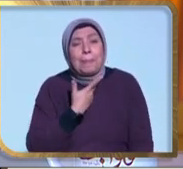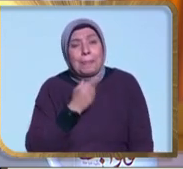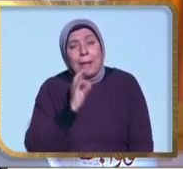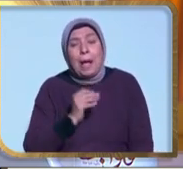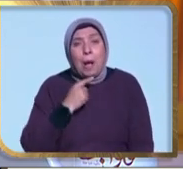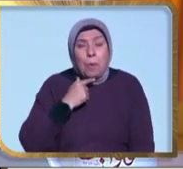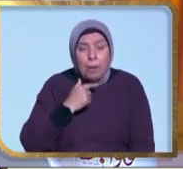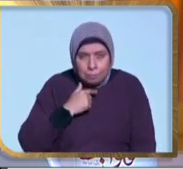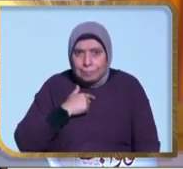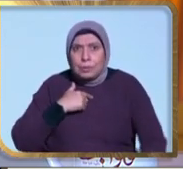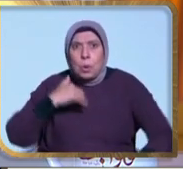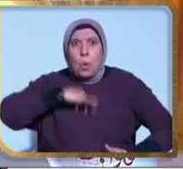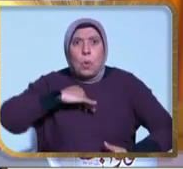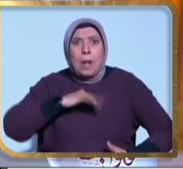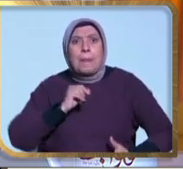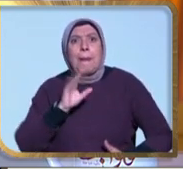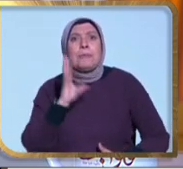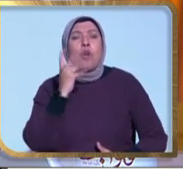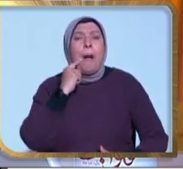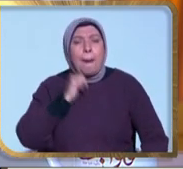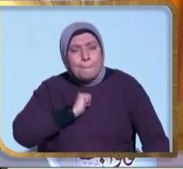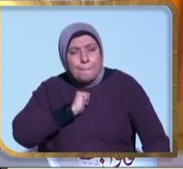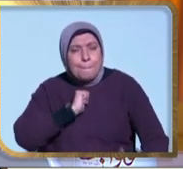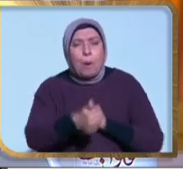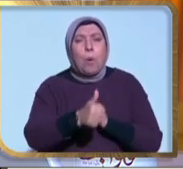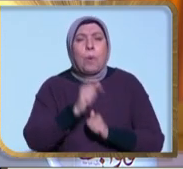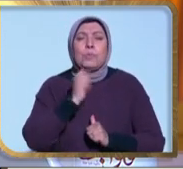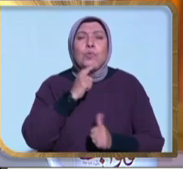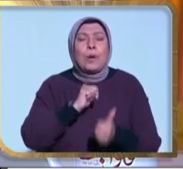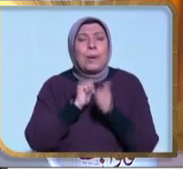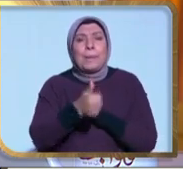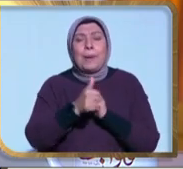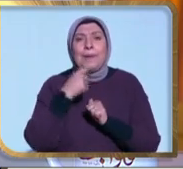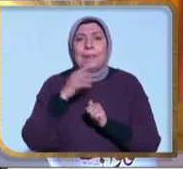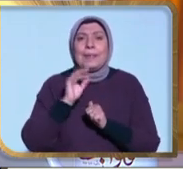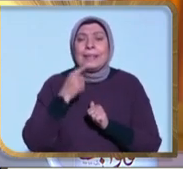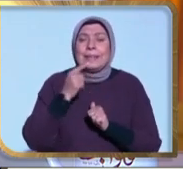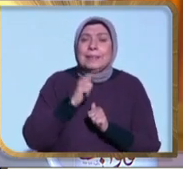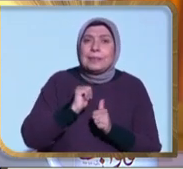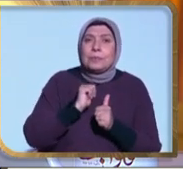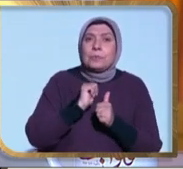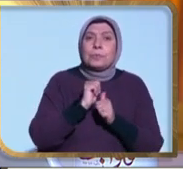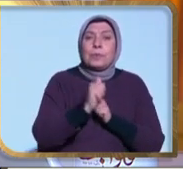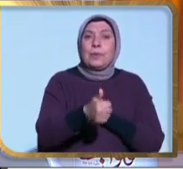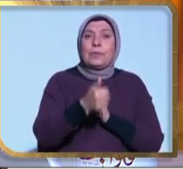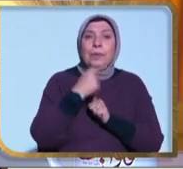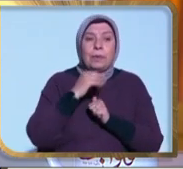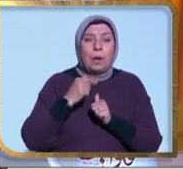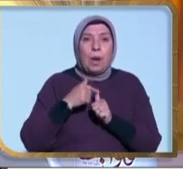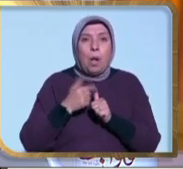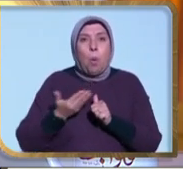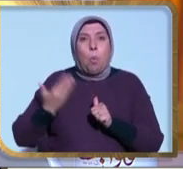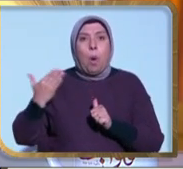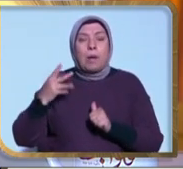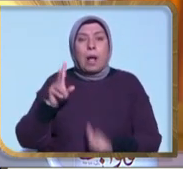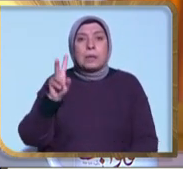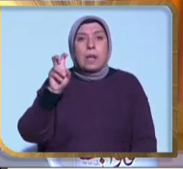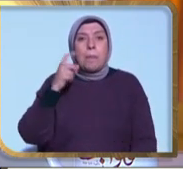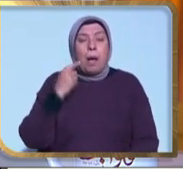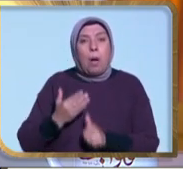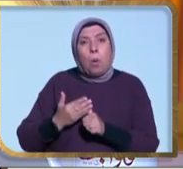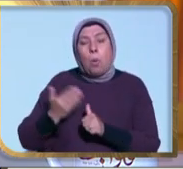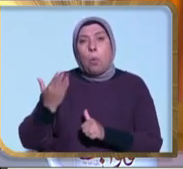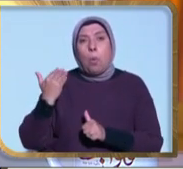يترقبها موسى عليه السلام انسته السبعين من قومه الذين يسيرون معه